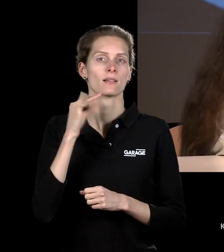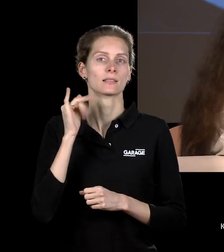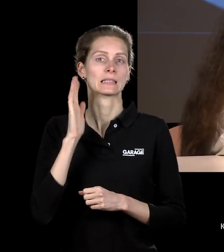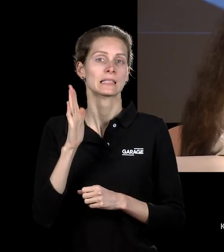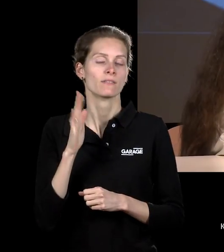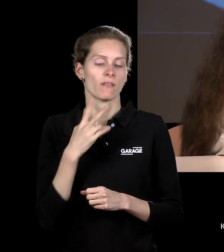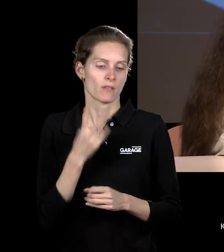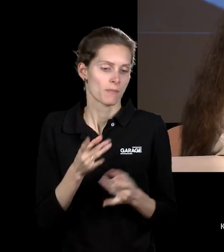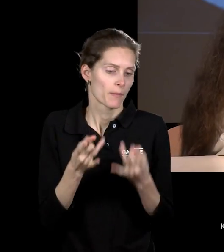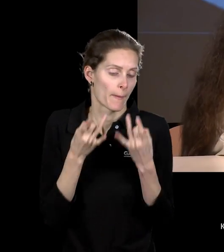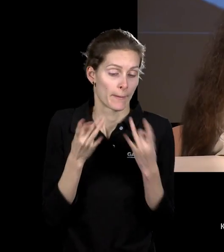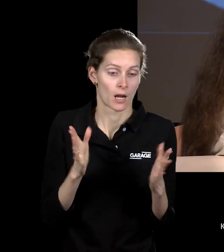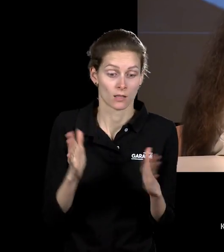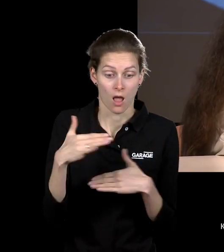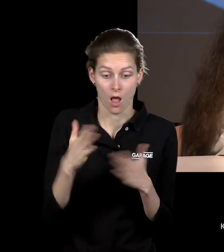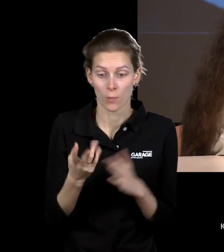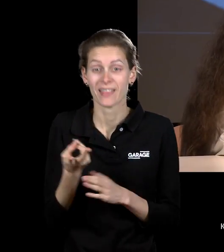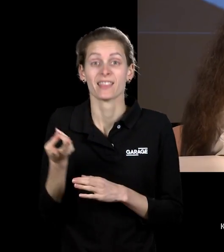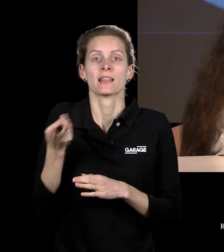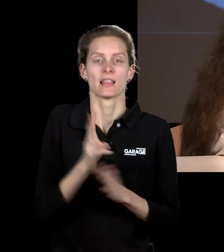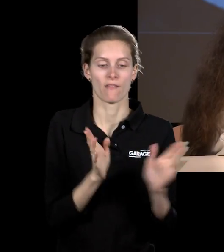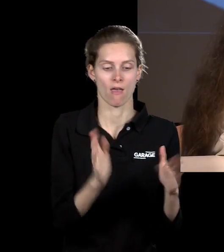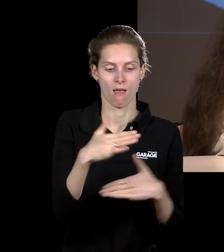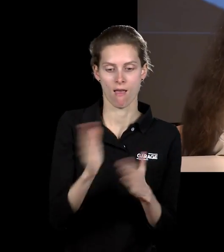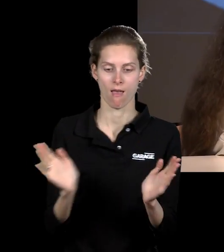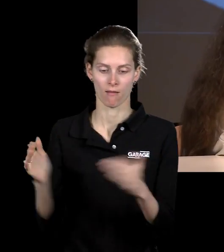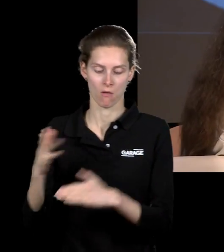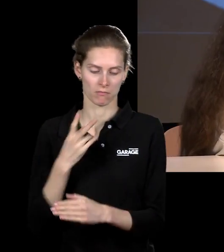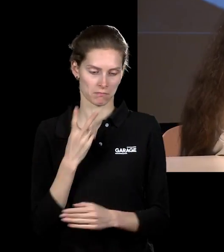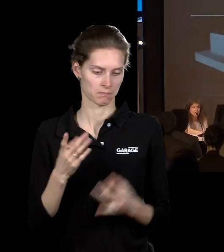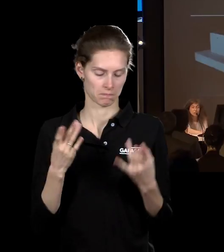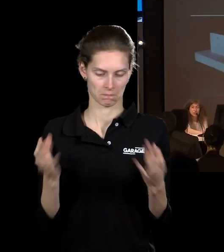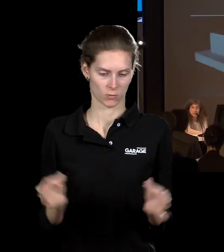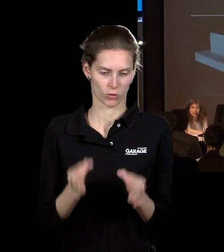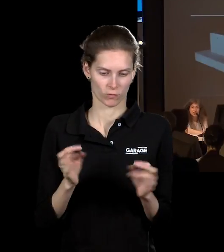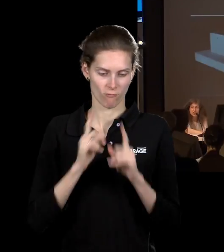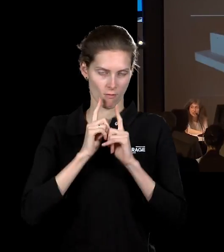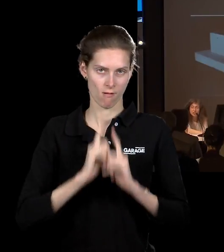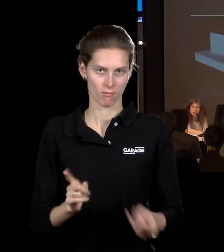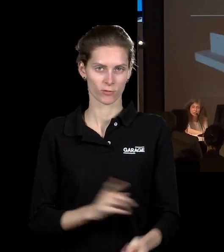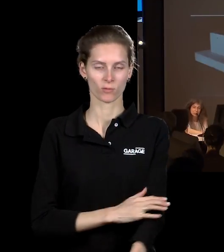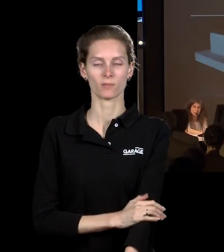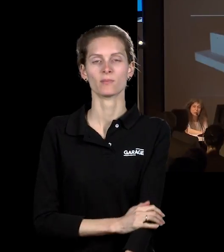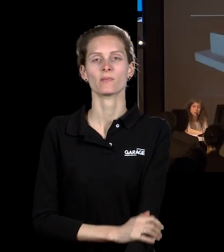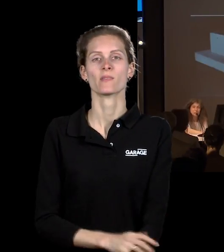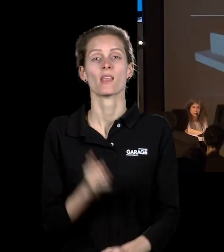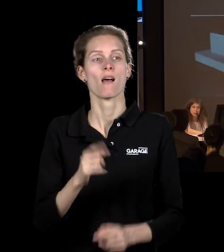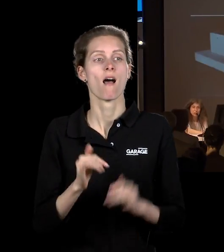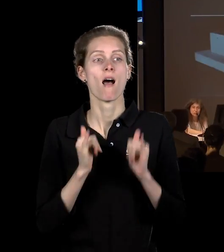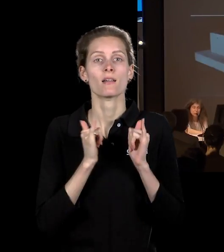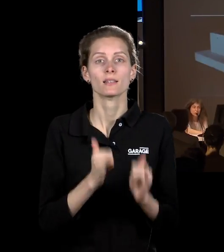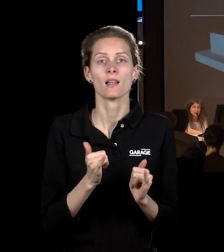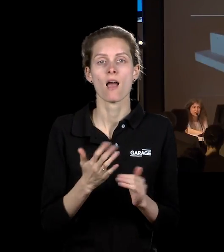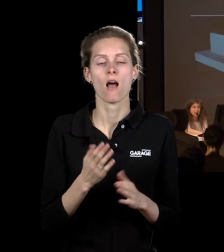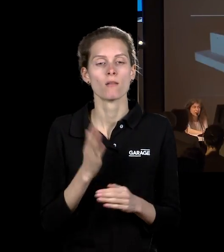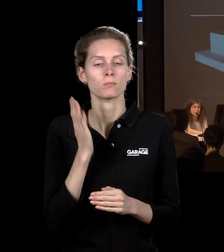коробка, которые ничего из себя не представляют визуально, но которые предназначены для некого условного